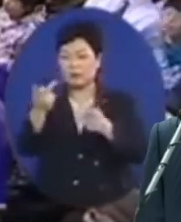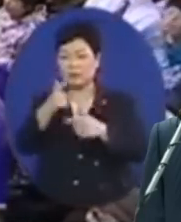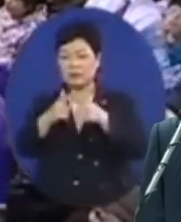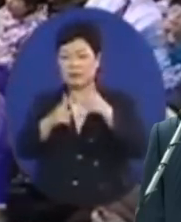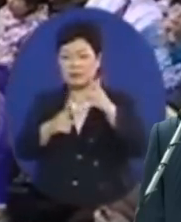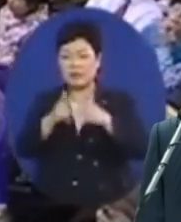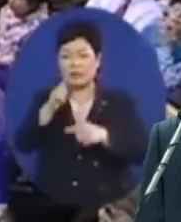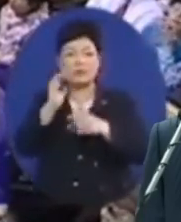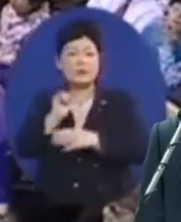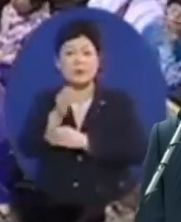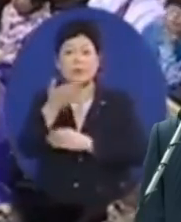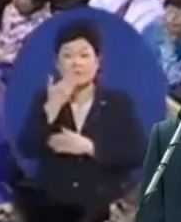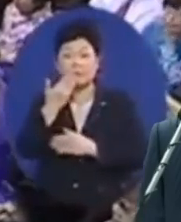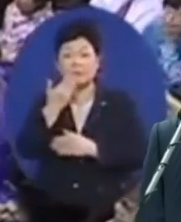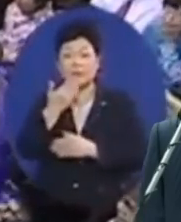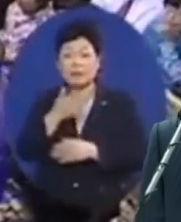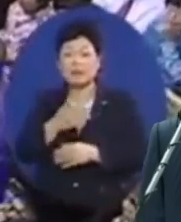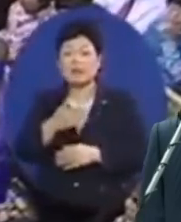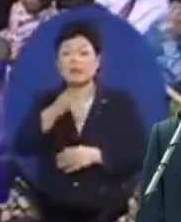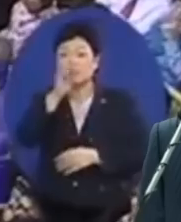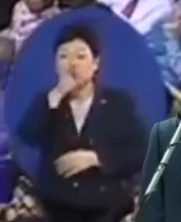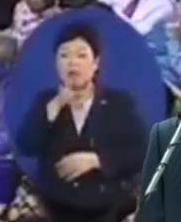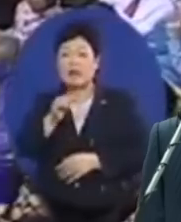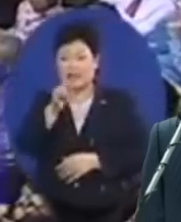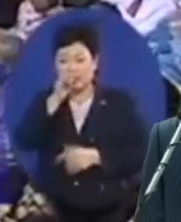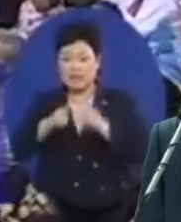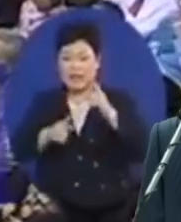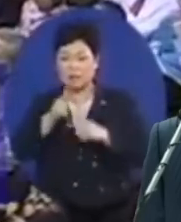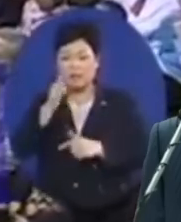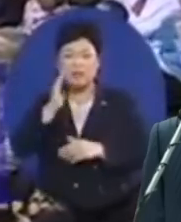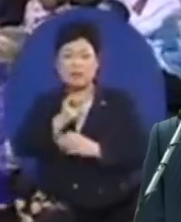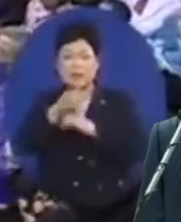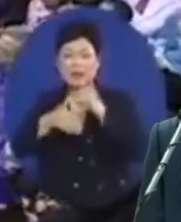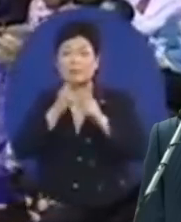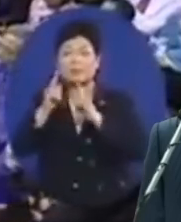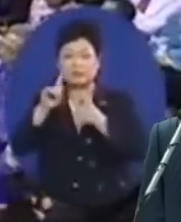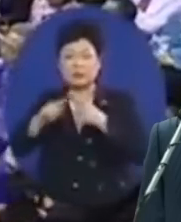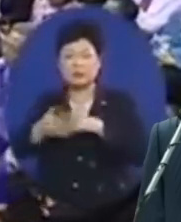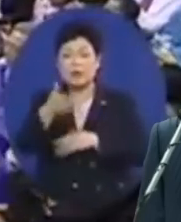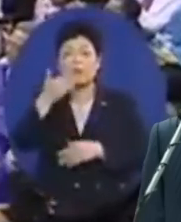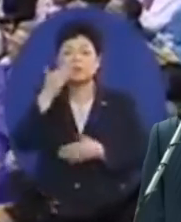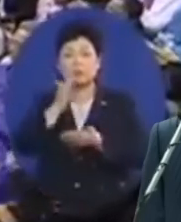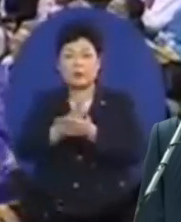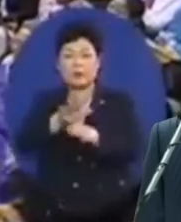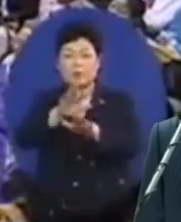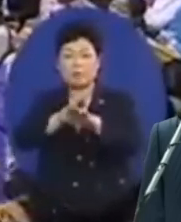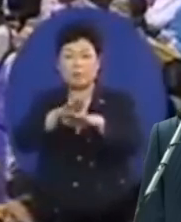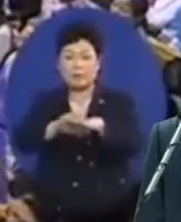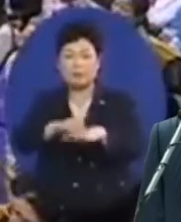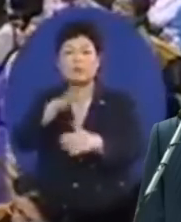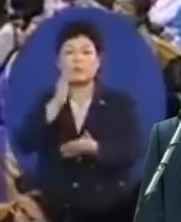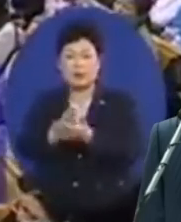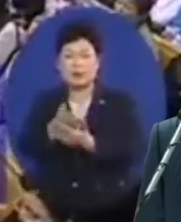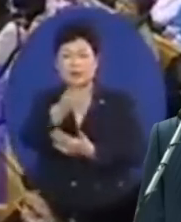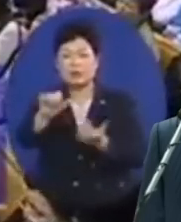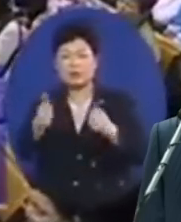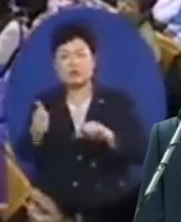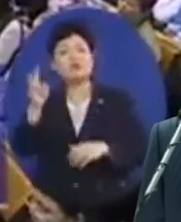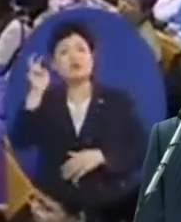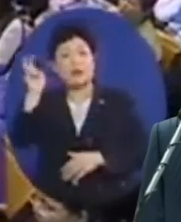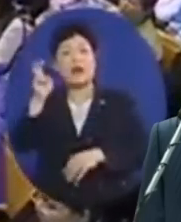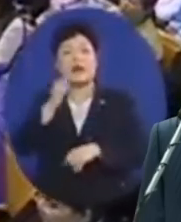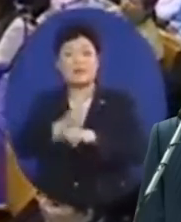우리가 먹을 수 있으나 동산 중앙에 있는 나무의 열매는 하나님의 말씀에 너희는 먹지도 말고 만지지도 말라. 너희가 죽을까